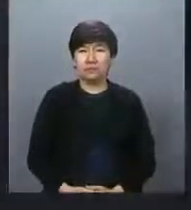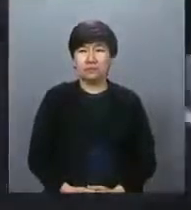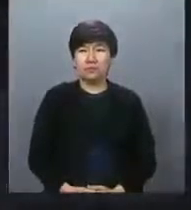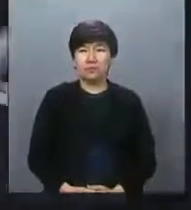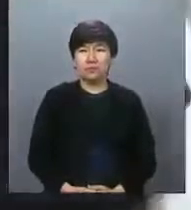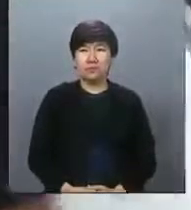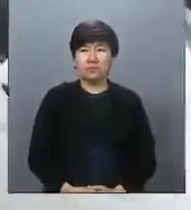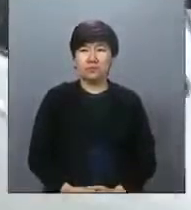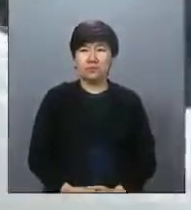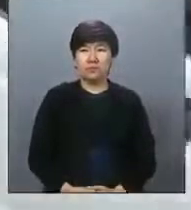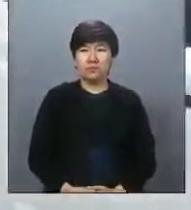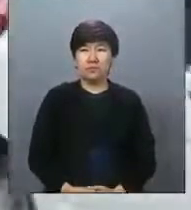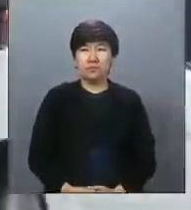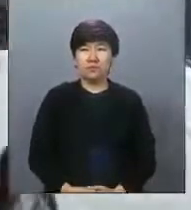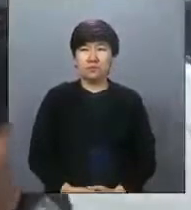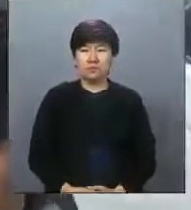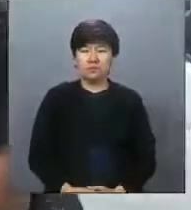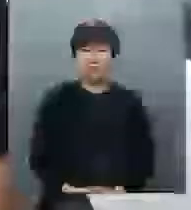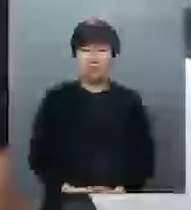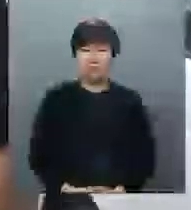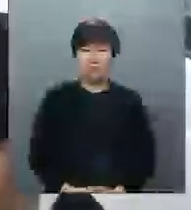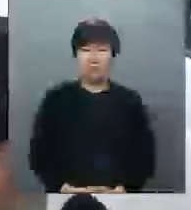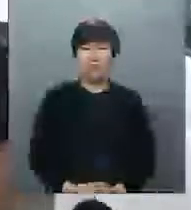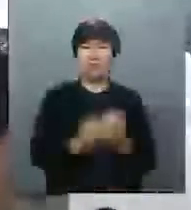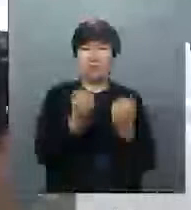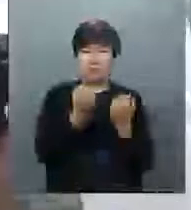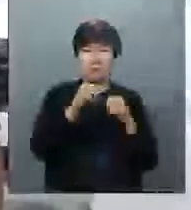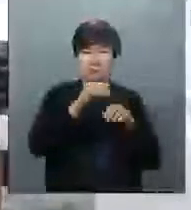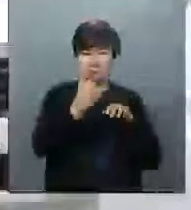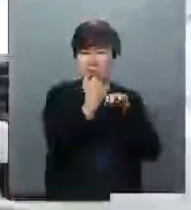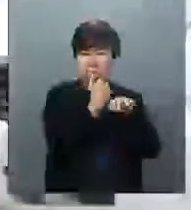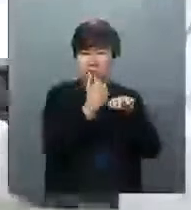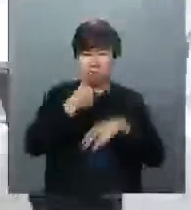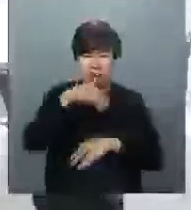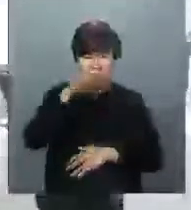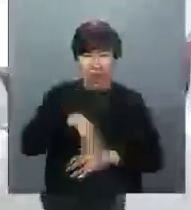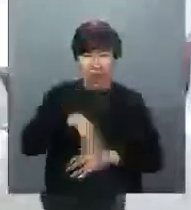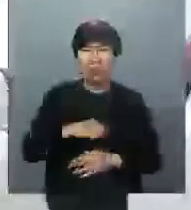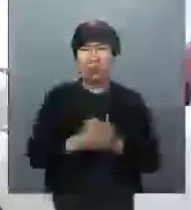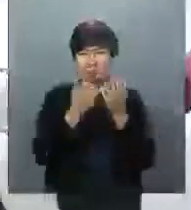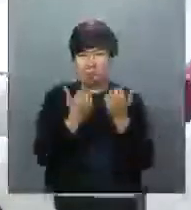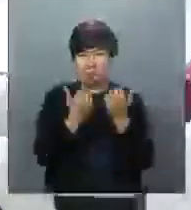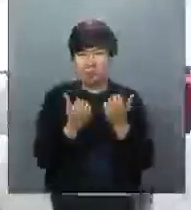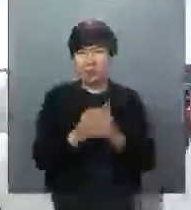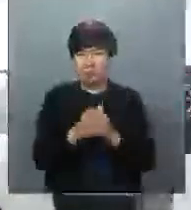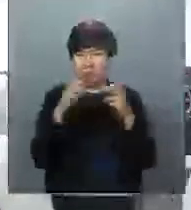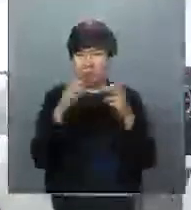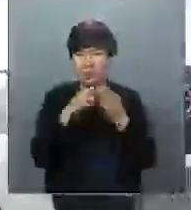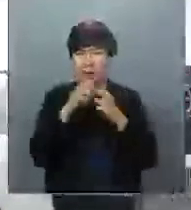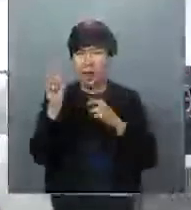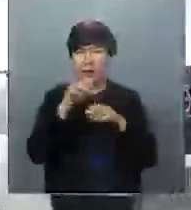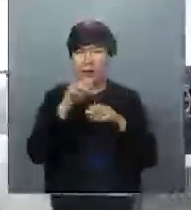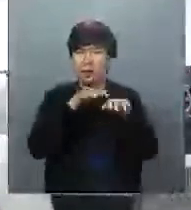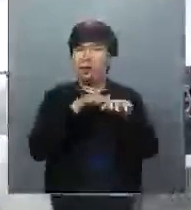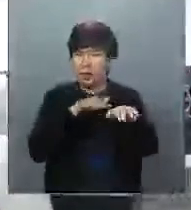นะครับที่จะสัญจรผ่านถนนรัชดาภิเษกแล้วก็ถนนลาดพร้าววันนี้นะครับอาจจะต้องเผชิญกับปัญหาการจราจร